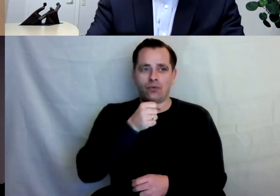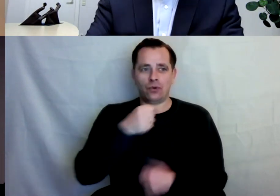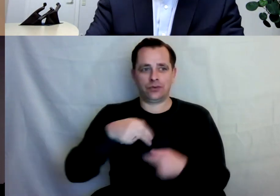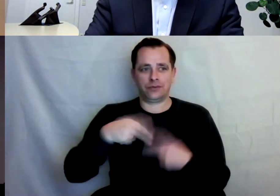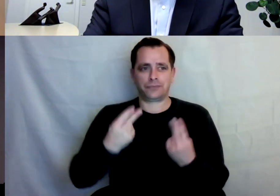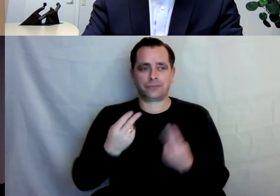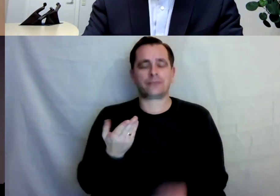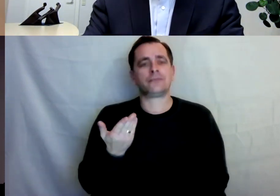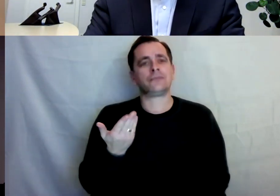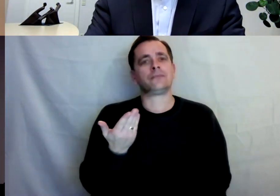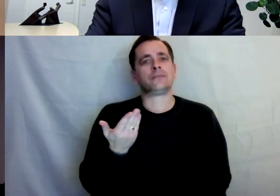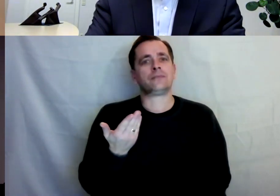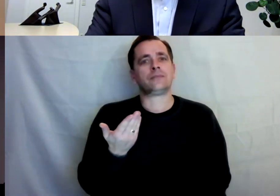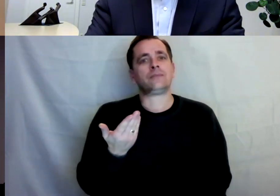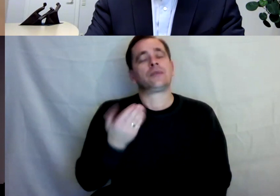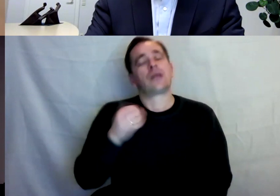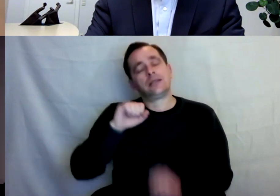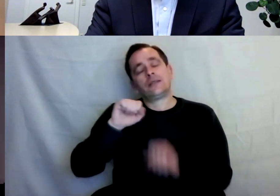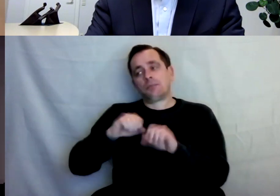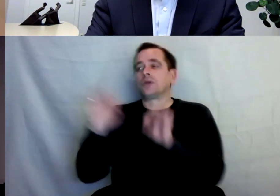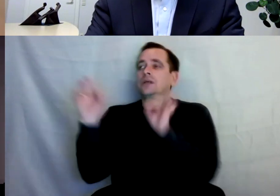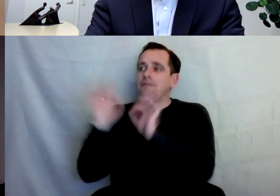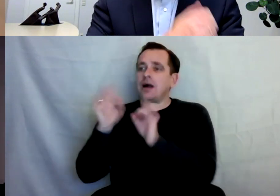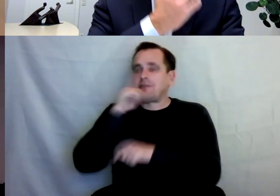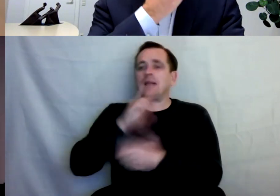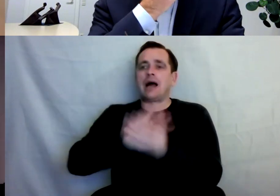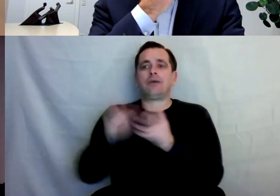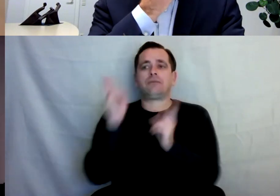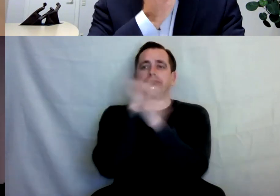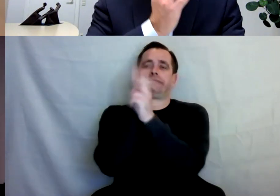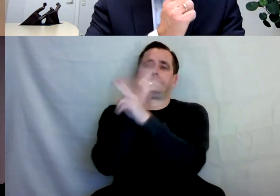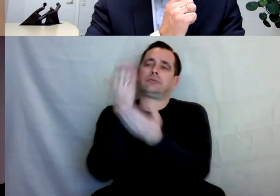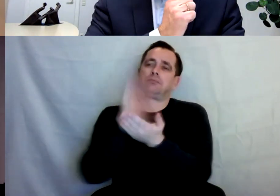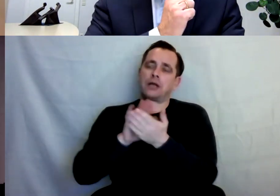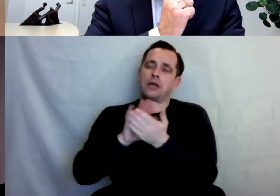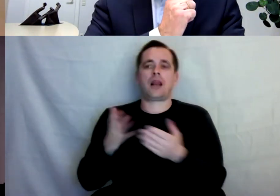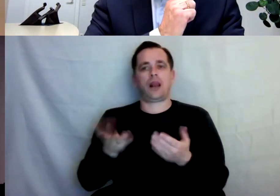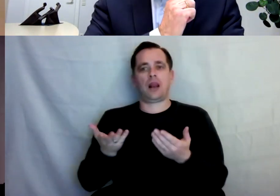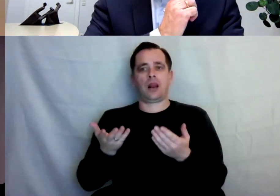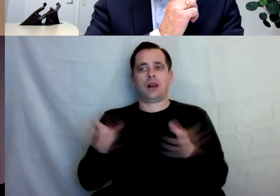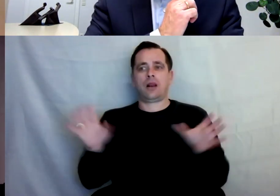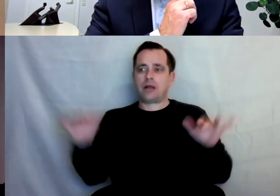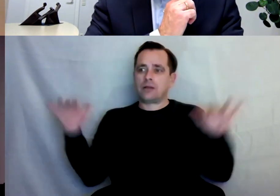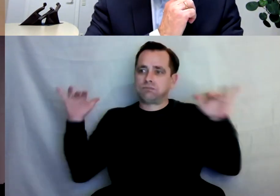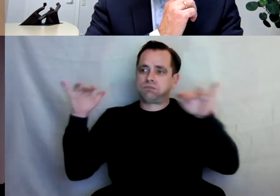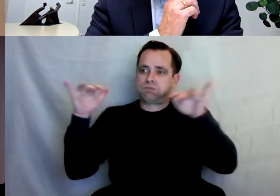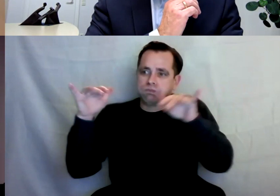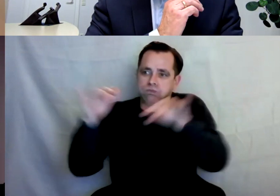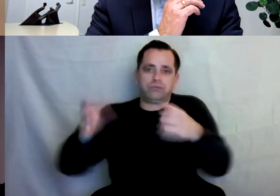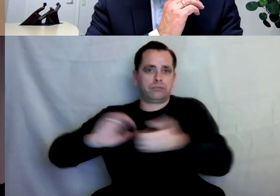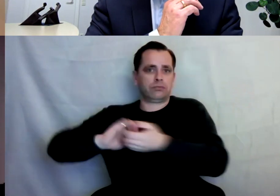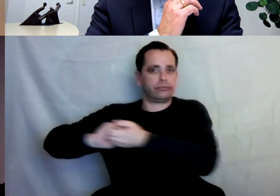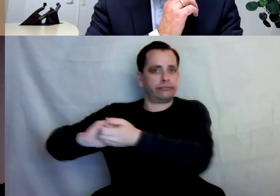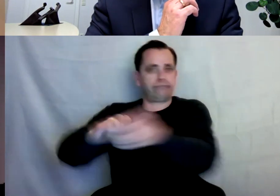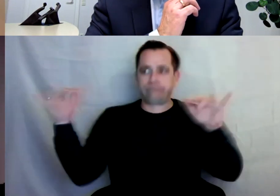Also ich glaube, es könnte eine Gefahr sein, wenn es fahrlässig genutzt wird für die Versammlung von großen Menschenmengen, eventuell sogar noch unter Vernachlässigung